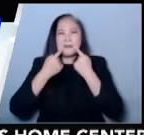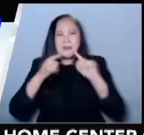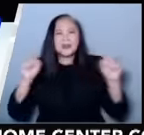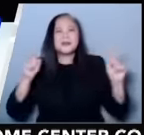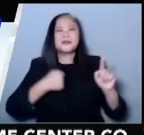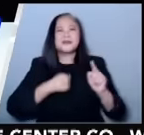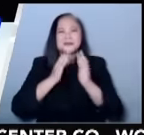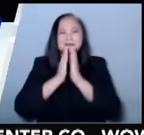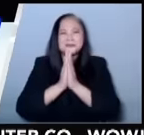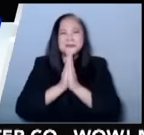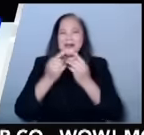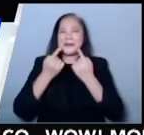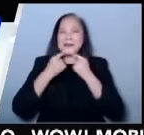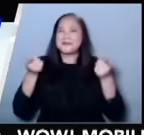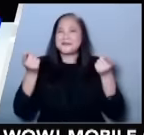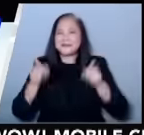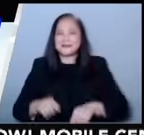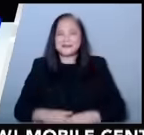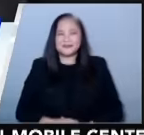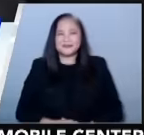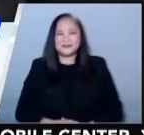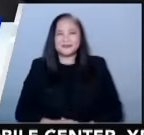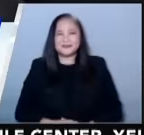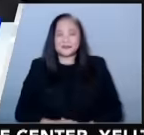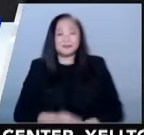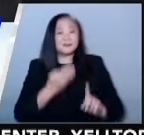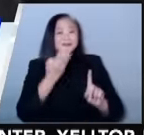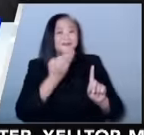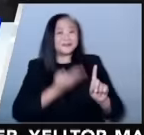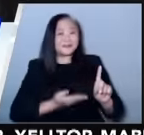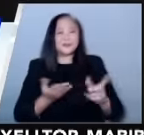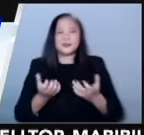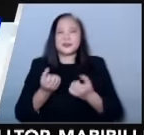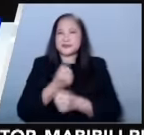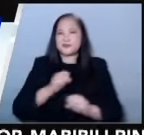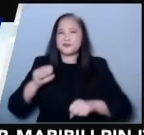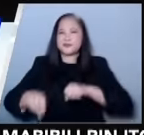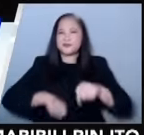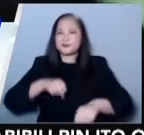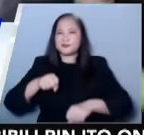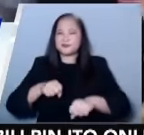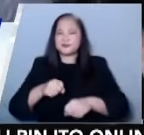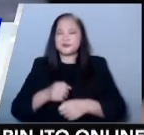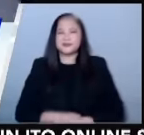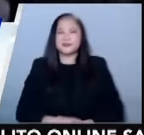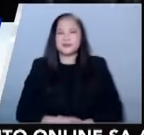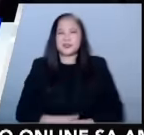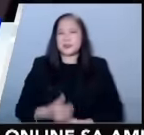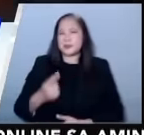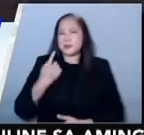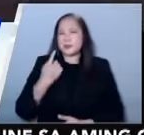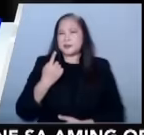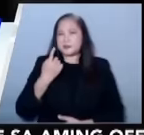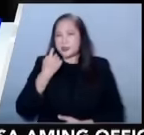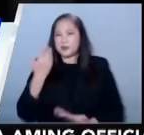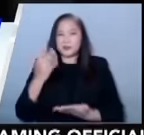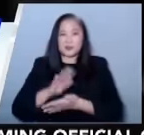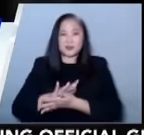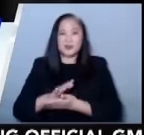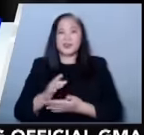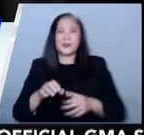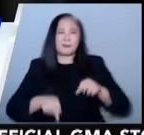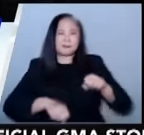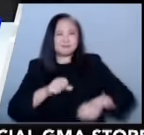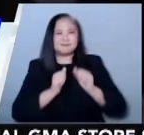Si Willie naman, ligtas na biyahe ang palaging hiling. Magmula na magkaroon ng pandemic ay hindi na sila naghiwalay ng kanyang bisikleta.